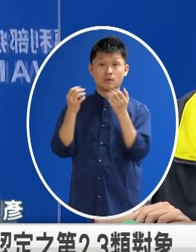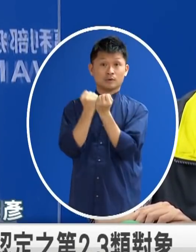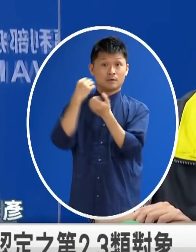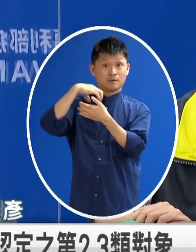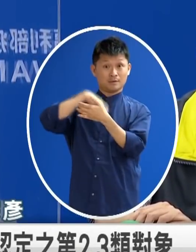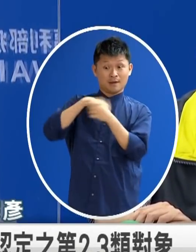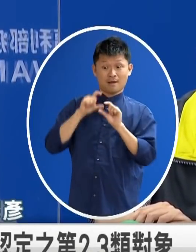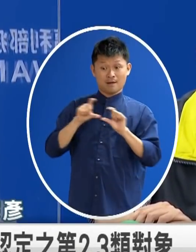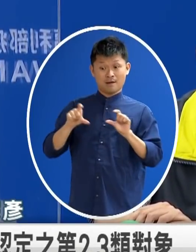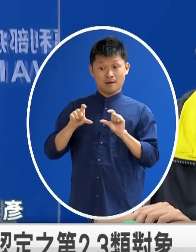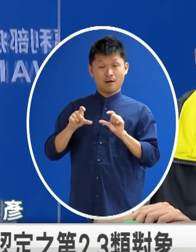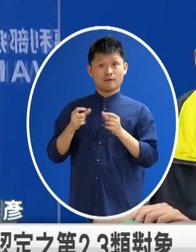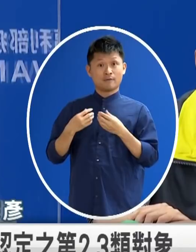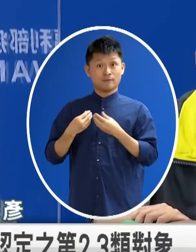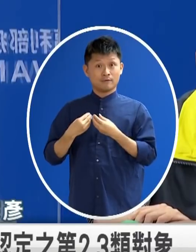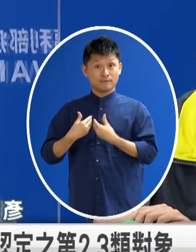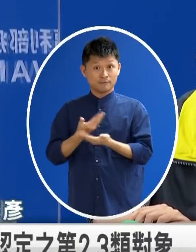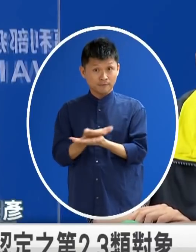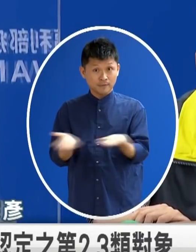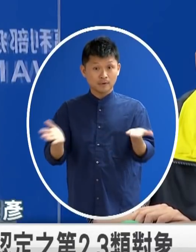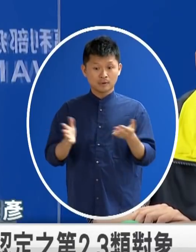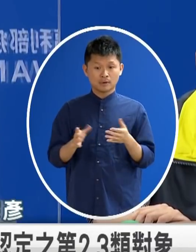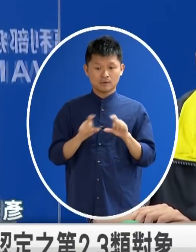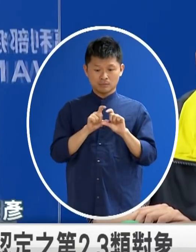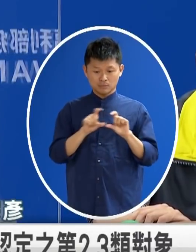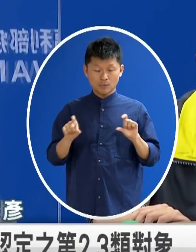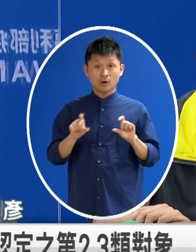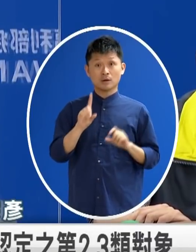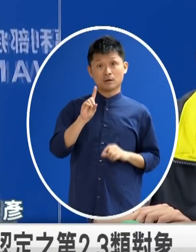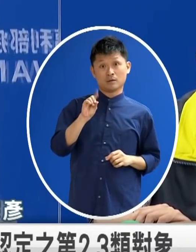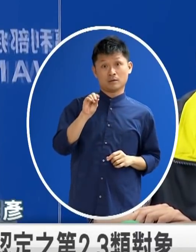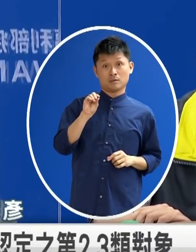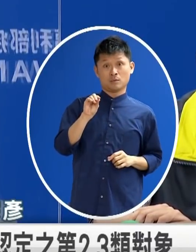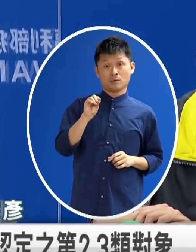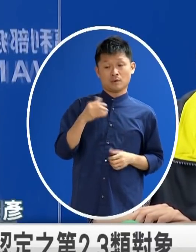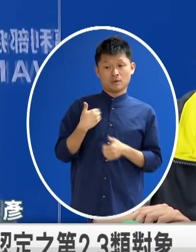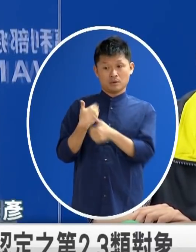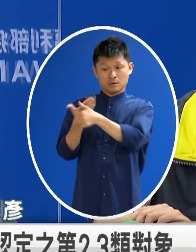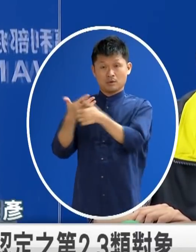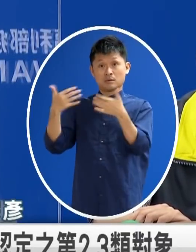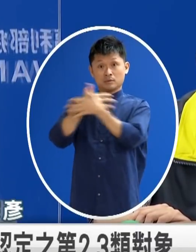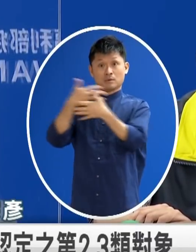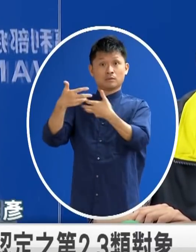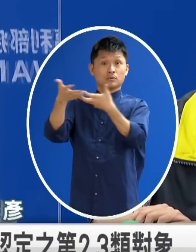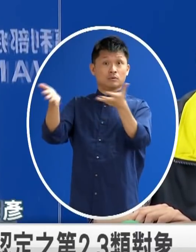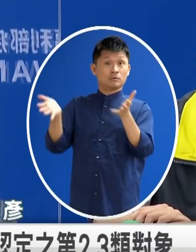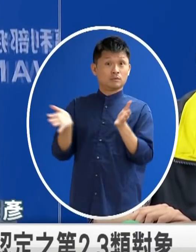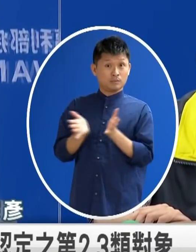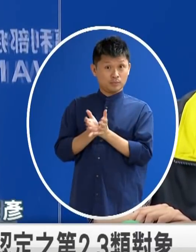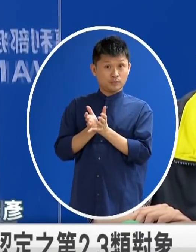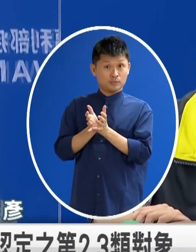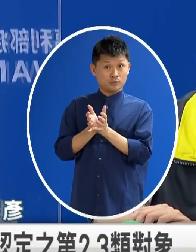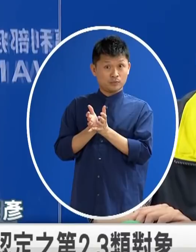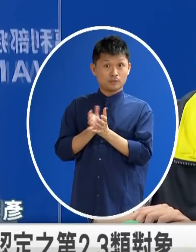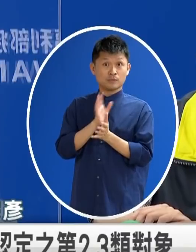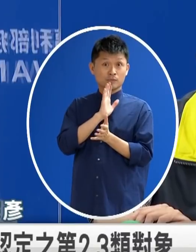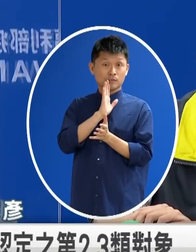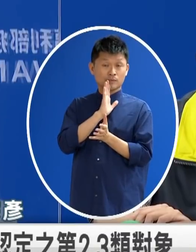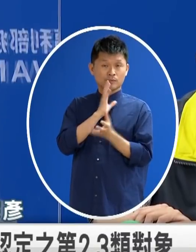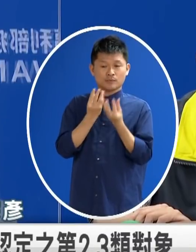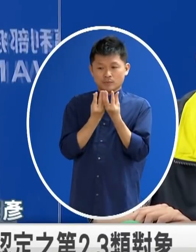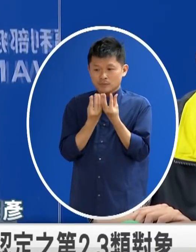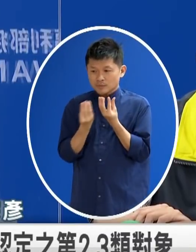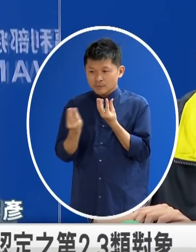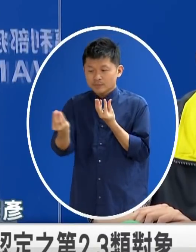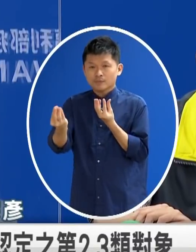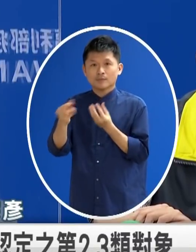里面有10000剂要给这个交通部的部分，就也有一部分会再提供给